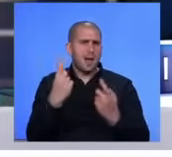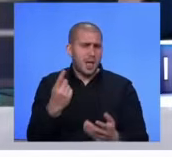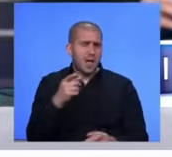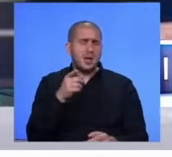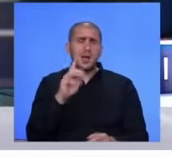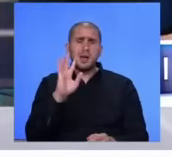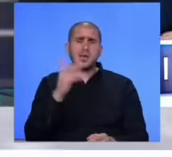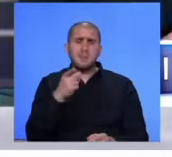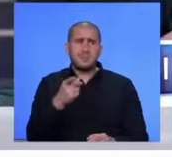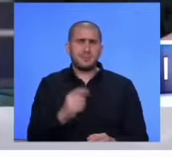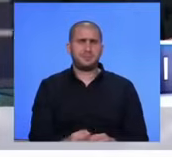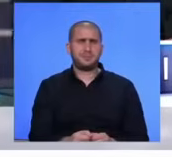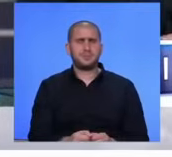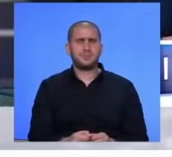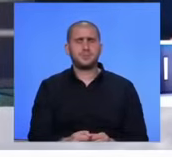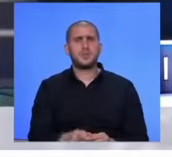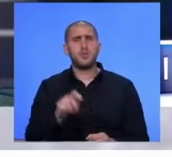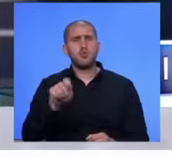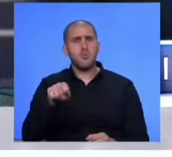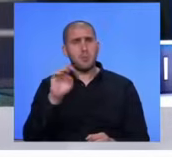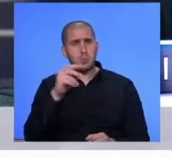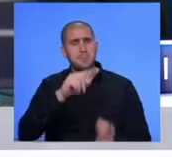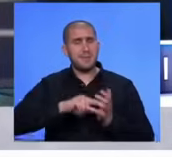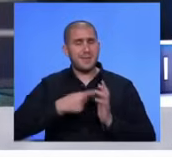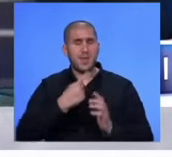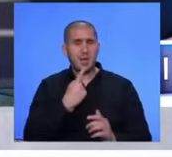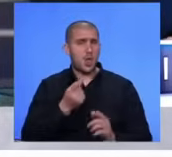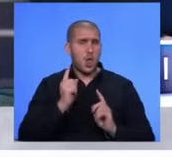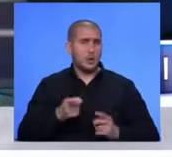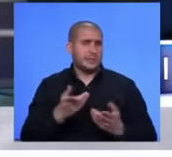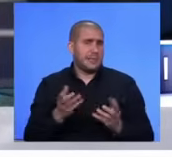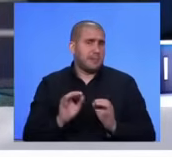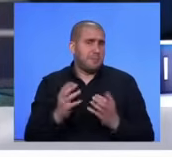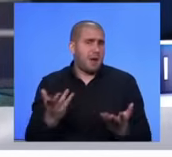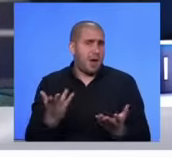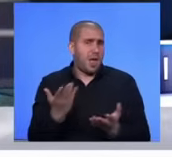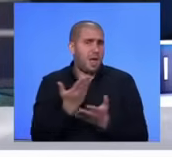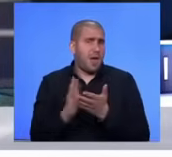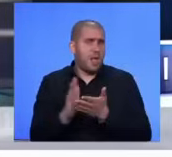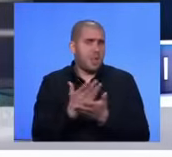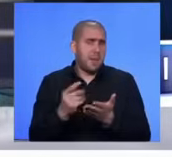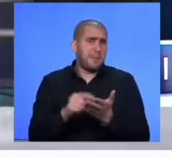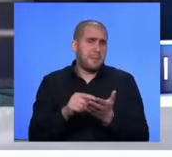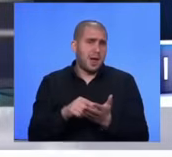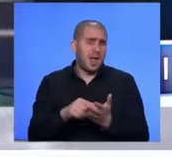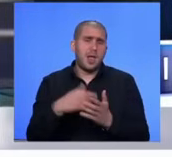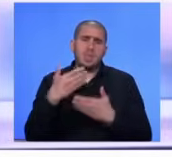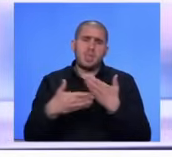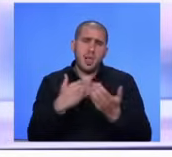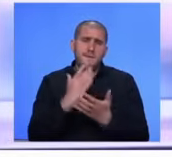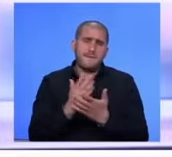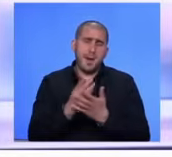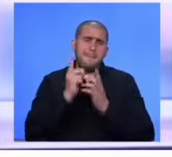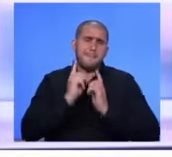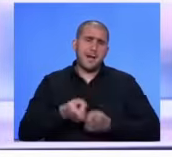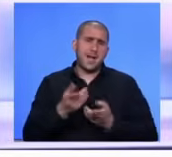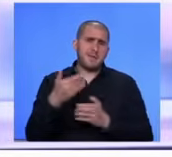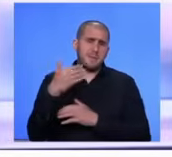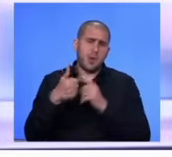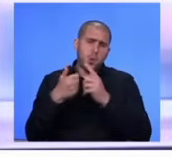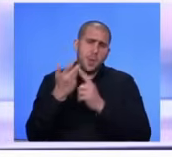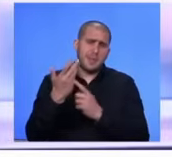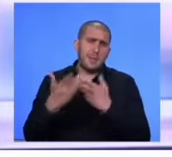שכן רגע, השופט מודריק, לא, היא התכוונה להגיד שלא צריך בעצם החלטה, כי בעצם הפרוצדורה כבר מחייבת את המדינה לכל מיני